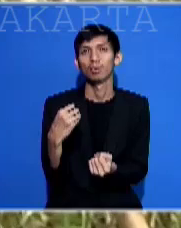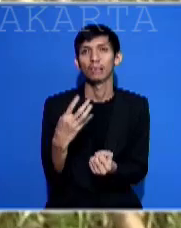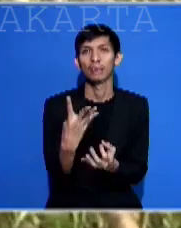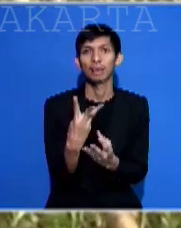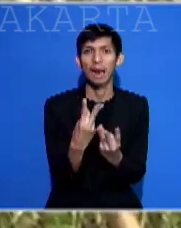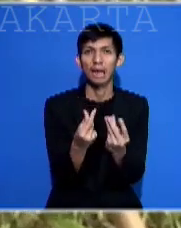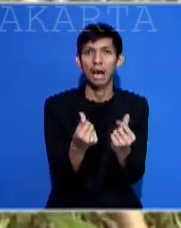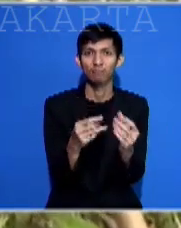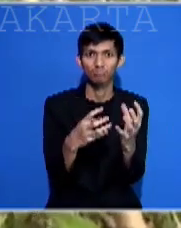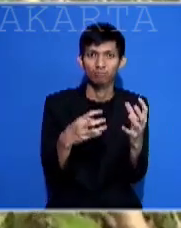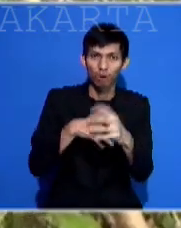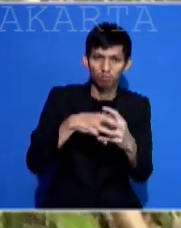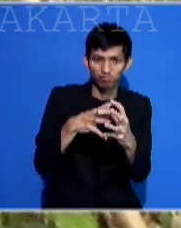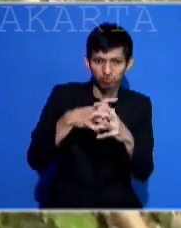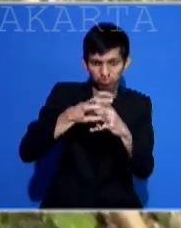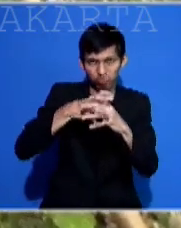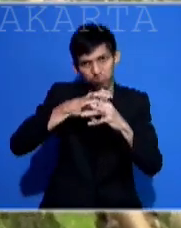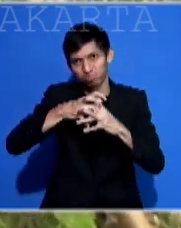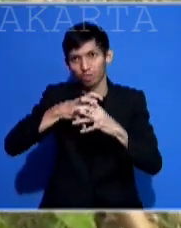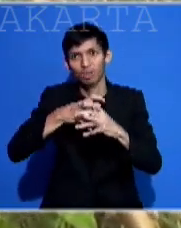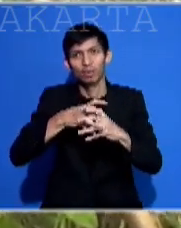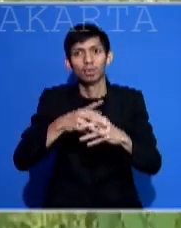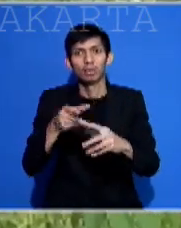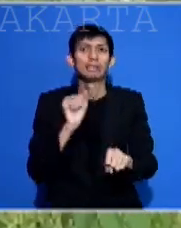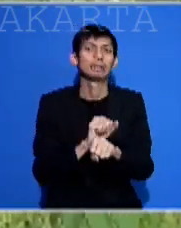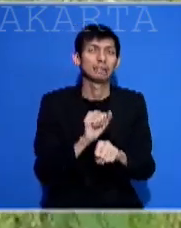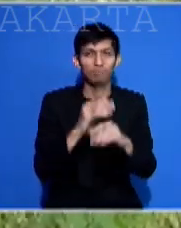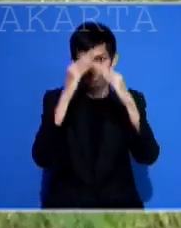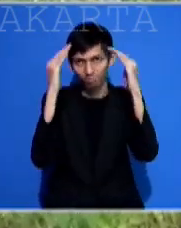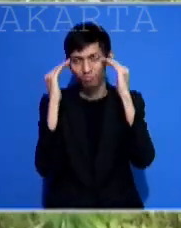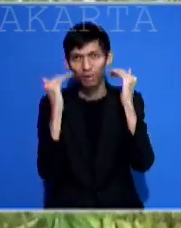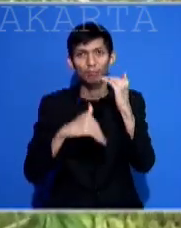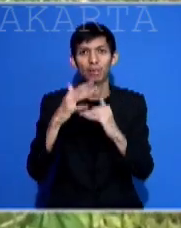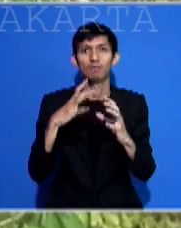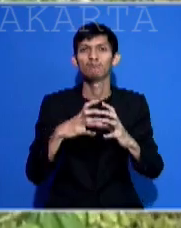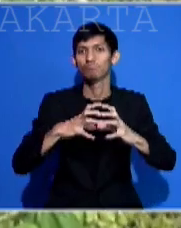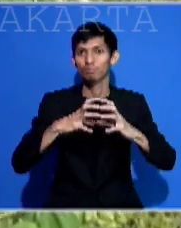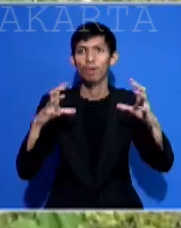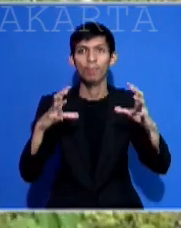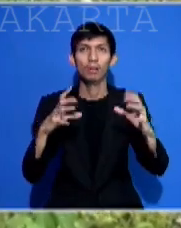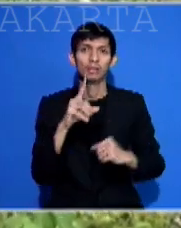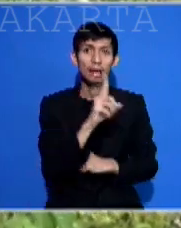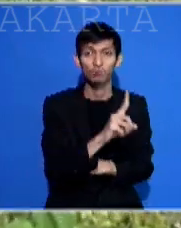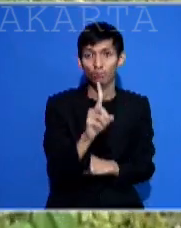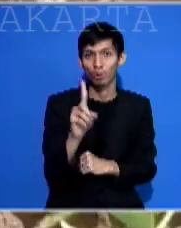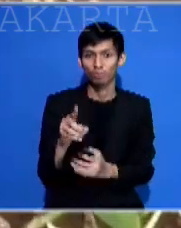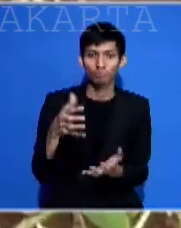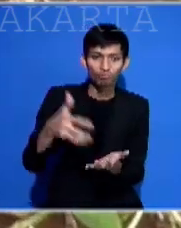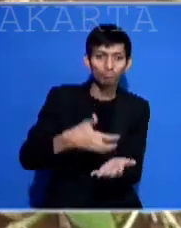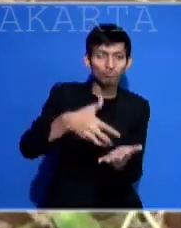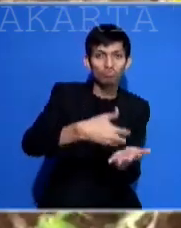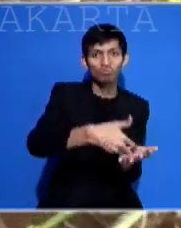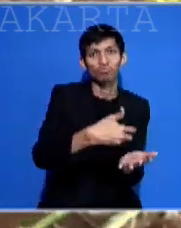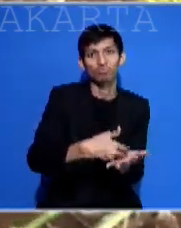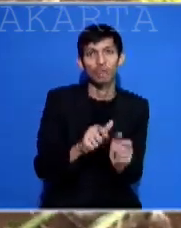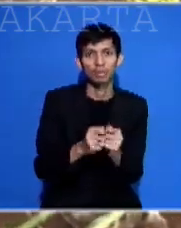ingkang mekaten menika ndayani pedamelanipun kadang tani saya kathah, jalaran kedah ngeduk setunggal mboko setunggal kacangipun. Ing